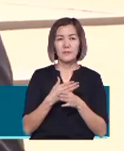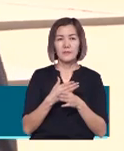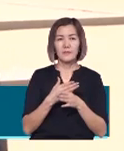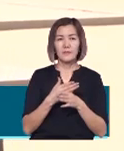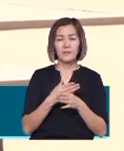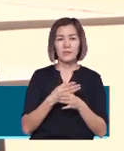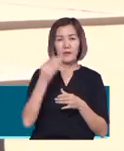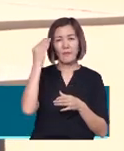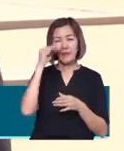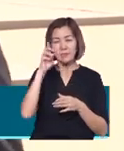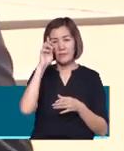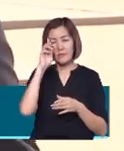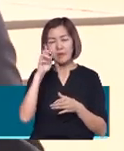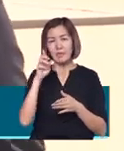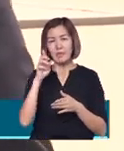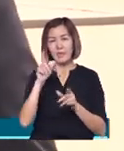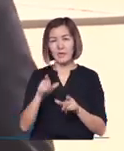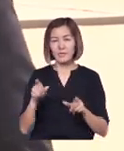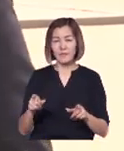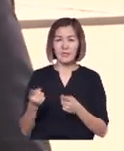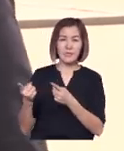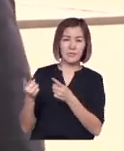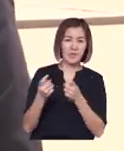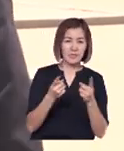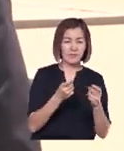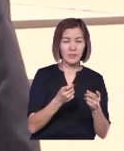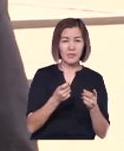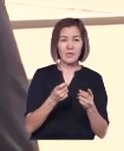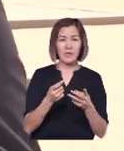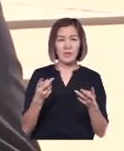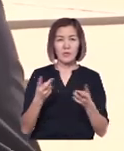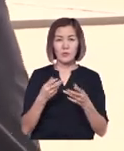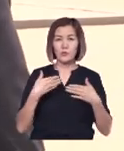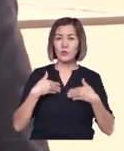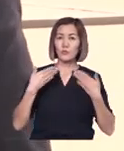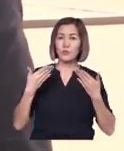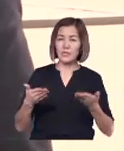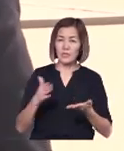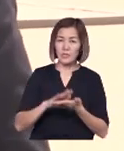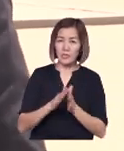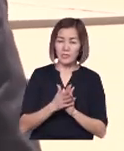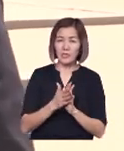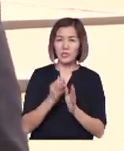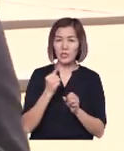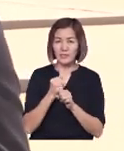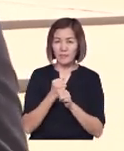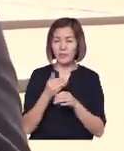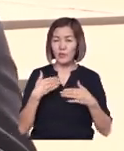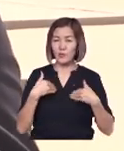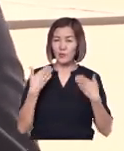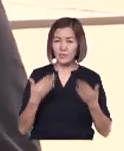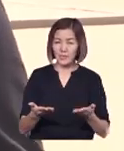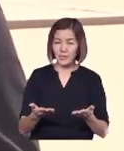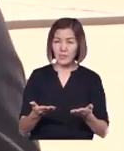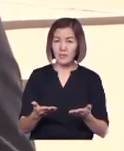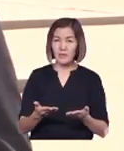басқа мемлекет азаматтарын бізге тартымды қып көрсетуіміз керек өзіміздікін. Оған барлық жағдай бар екенін көрсетуіміз керек. Біз ол